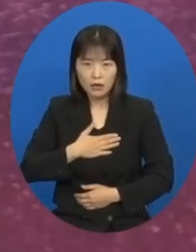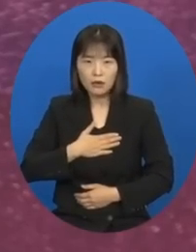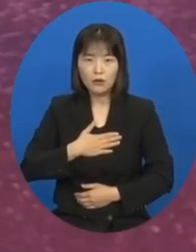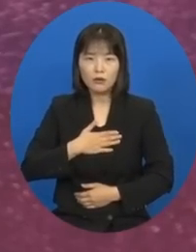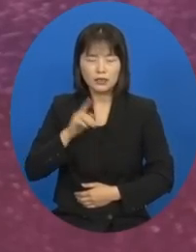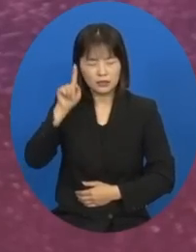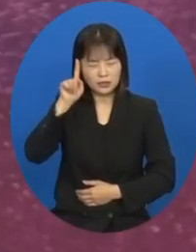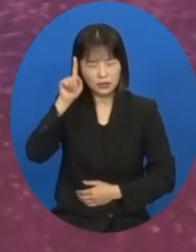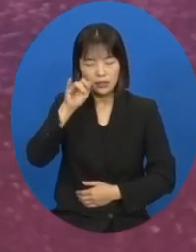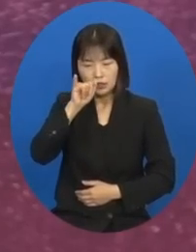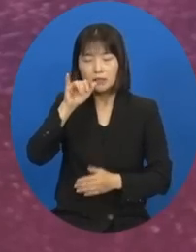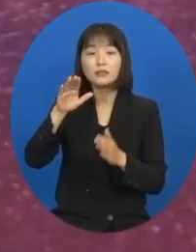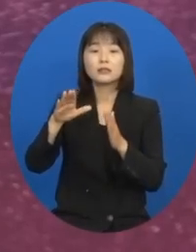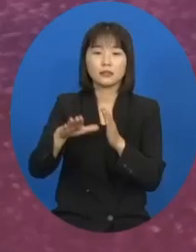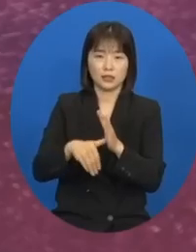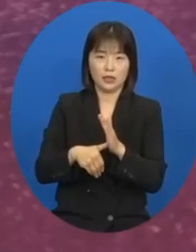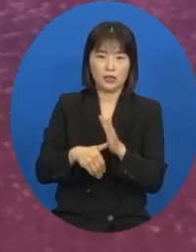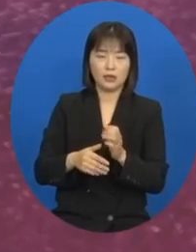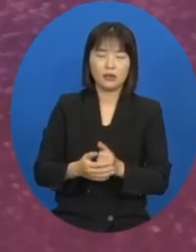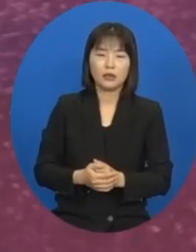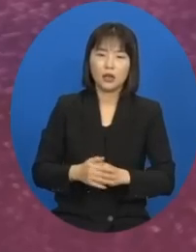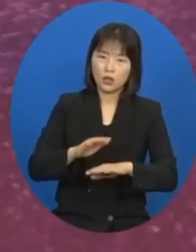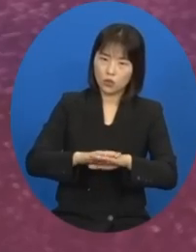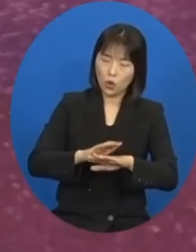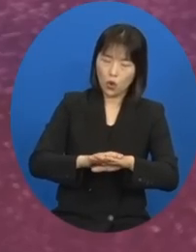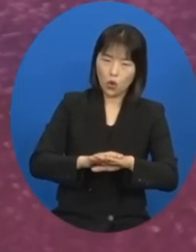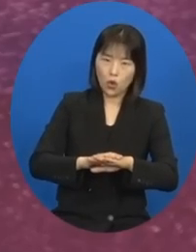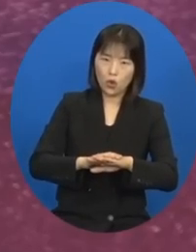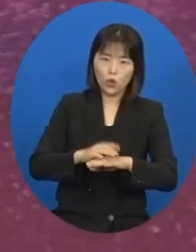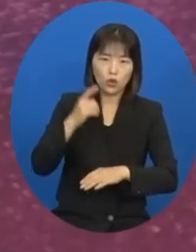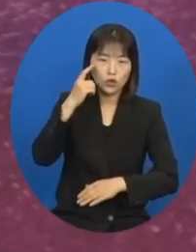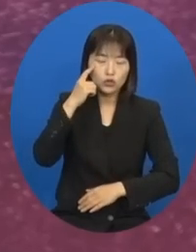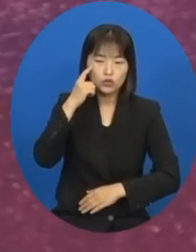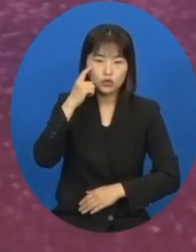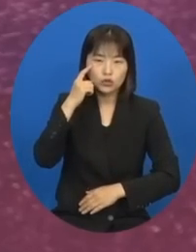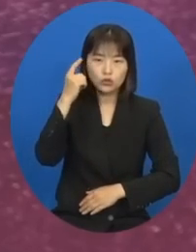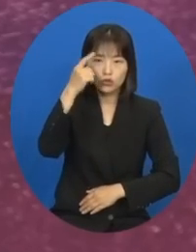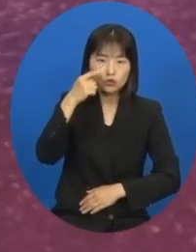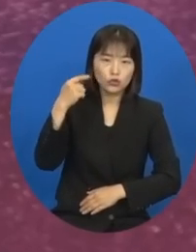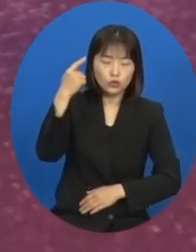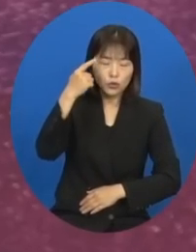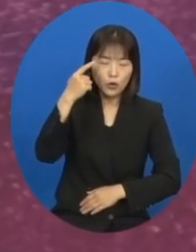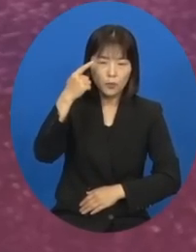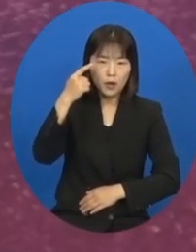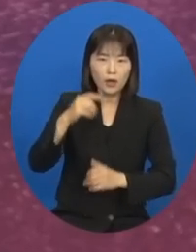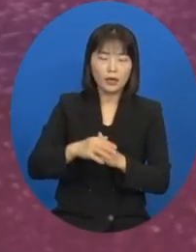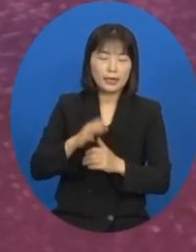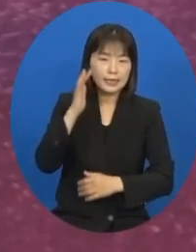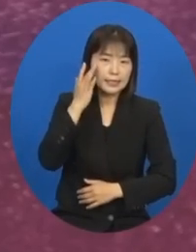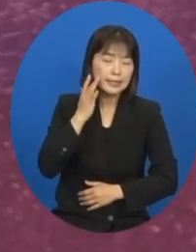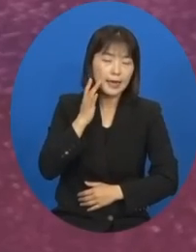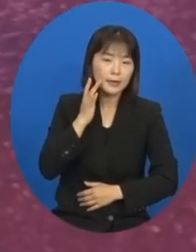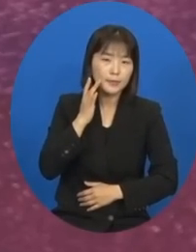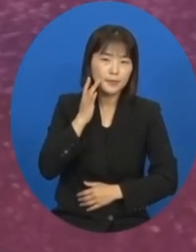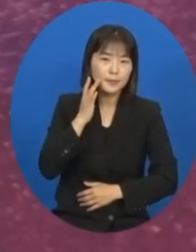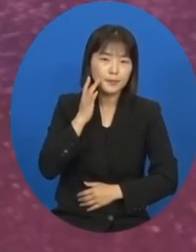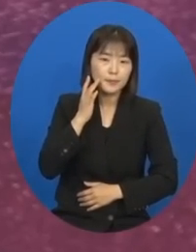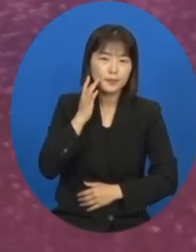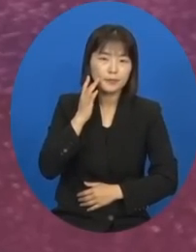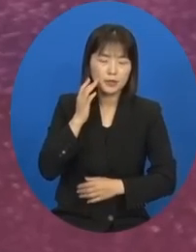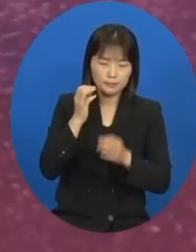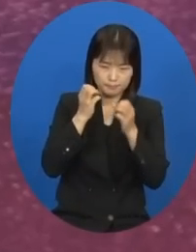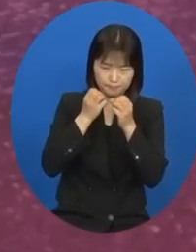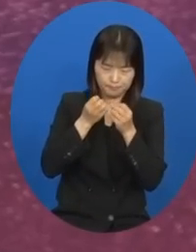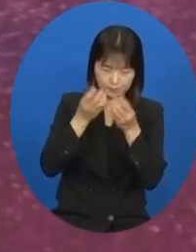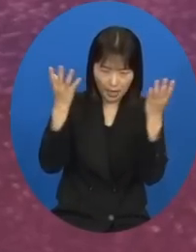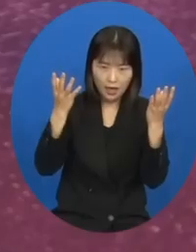스트레스가 있을 때 보통 손이나 그리고 눈 주변에 있는 땀샘이 터지면서 정말 피눈물이 흐르는 것처럼